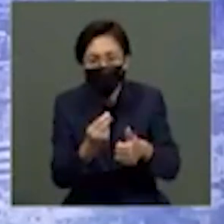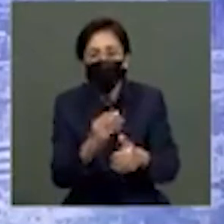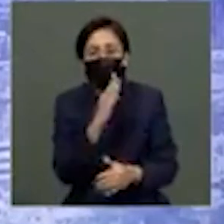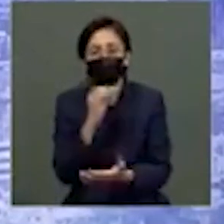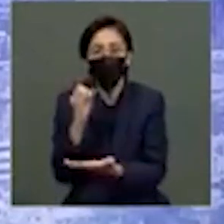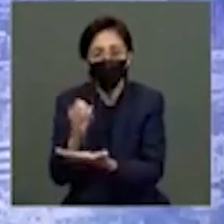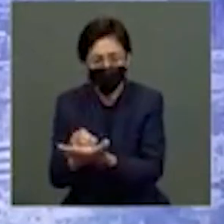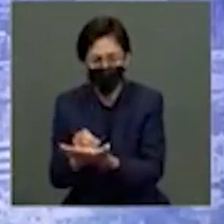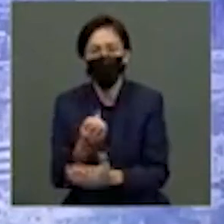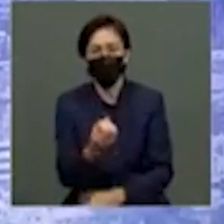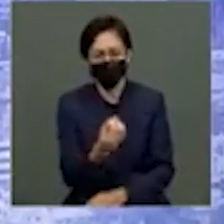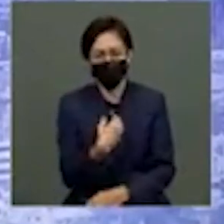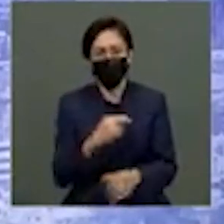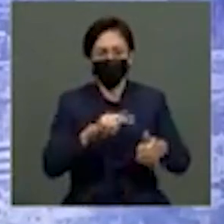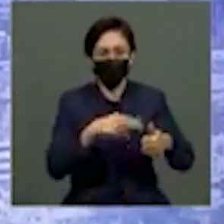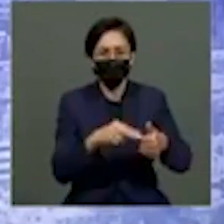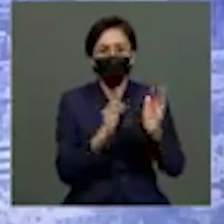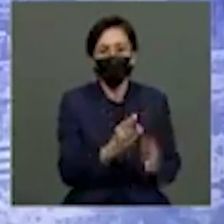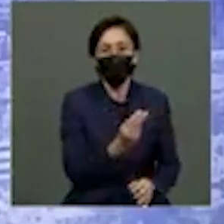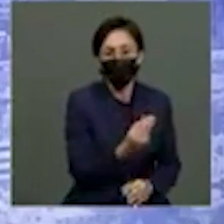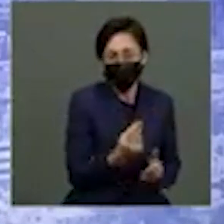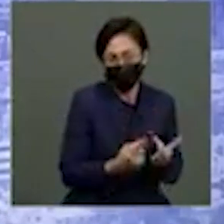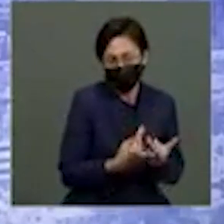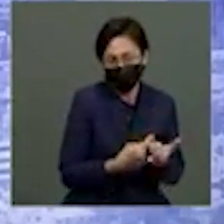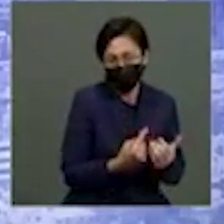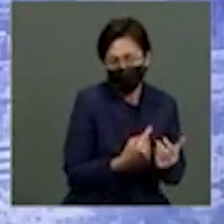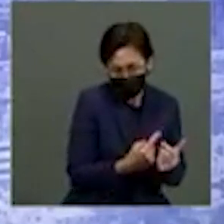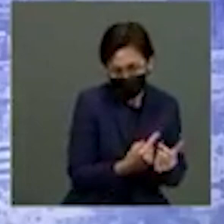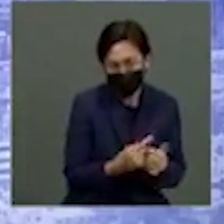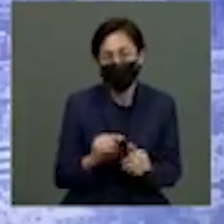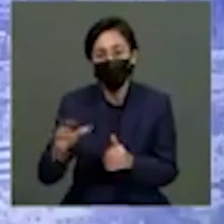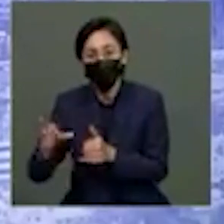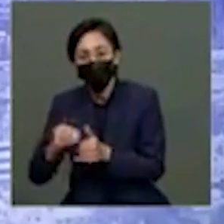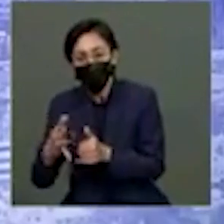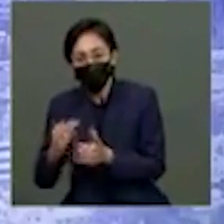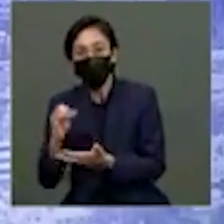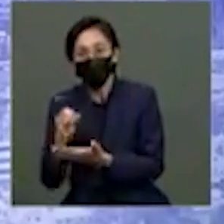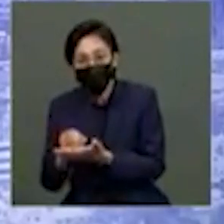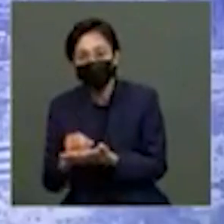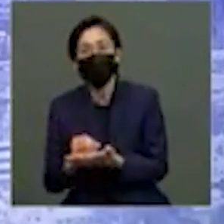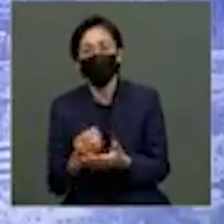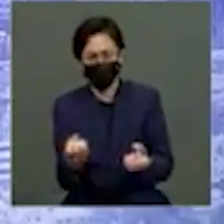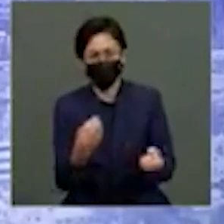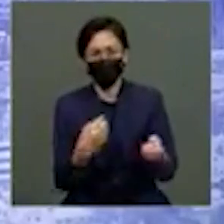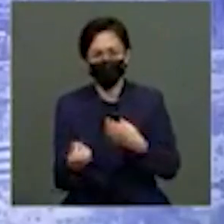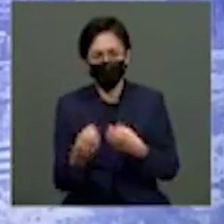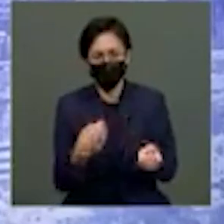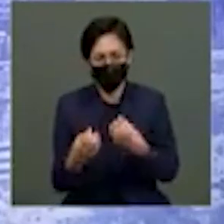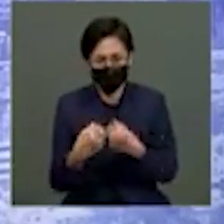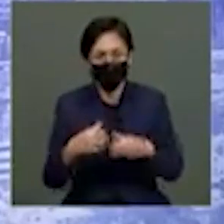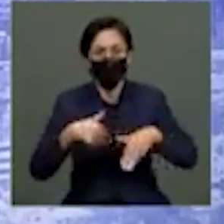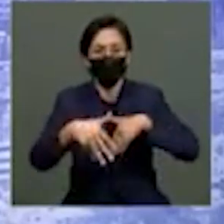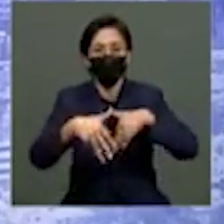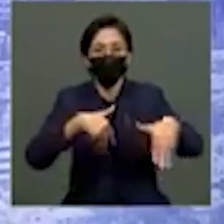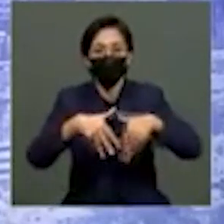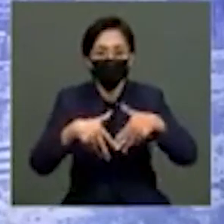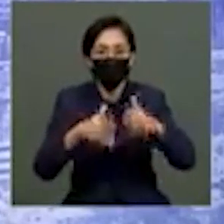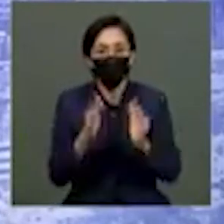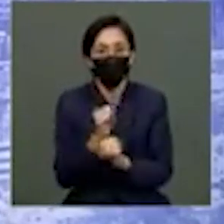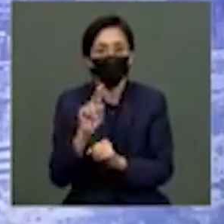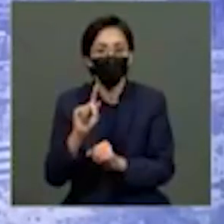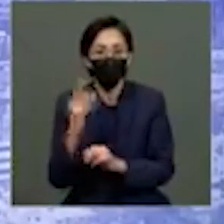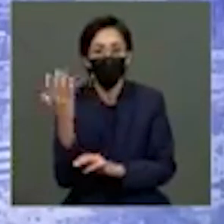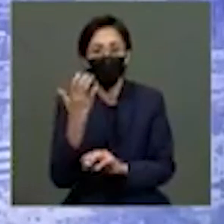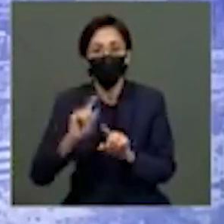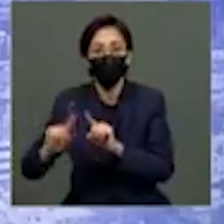เป็น 0นะคะคุณผู้คุมโรคก็จะนับมีวันเหล่านั้นหมดเลยนะคะก็ขอความร่วมมือพี่น้องประชาชนและก็สื่อมวล